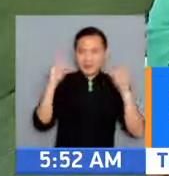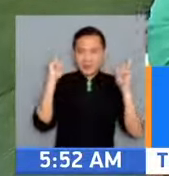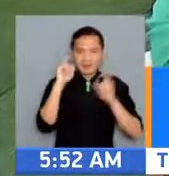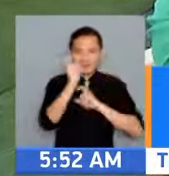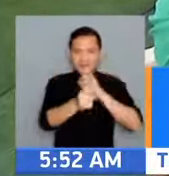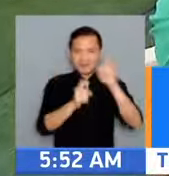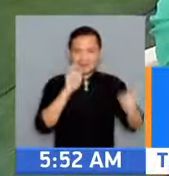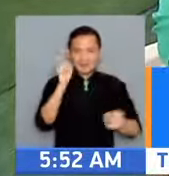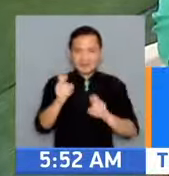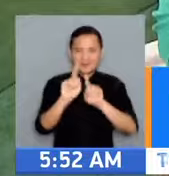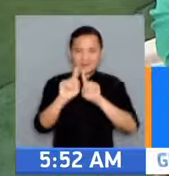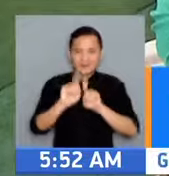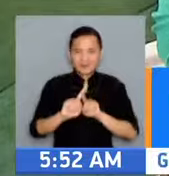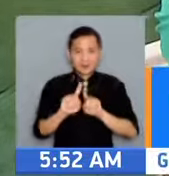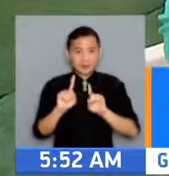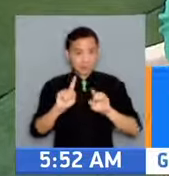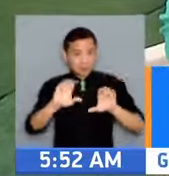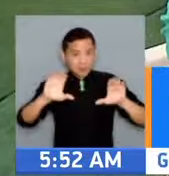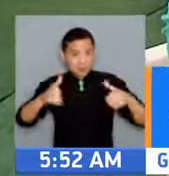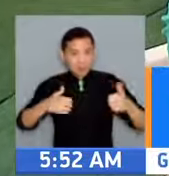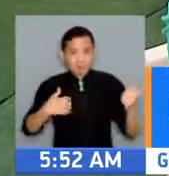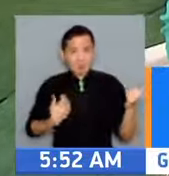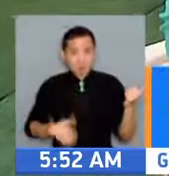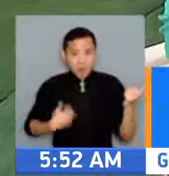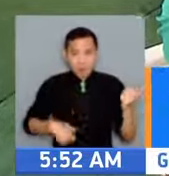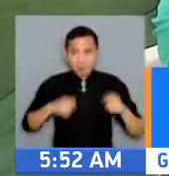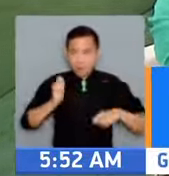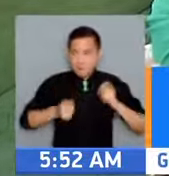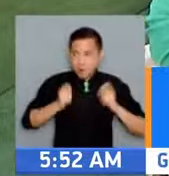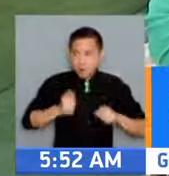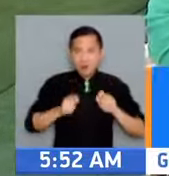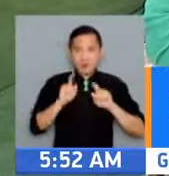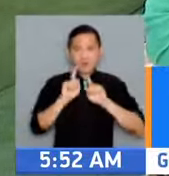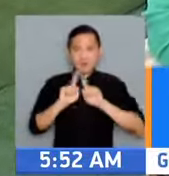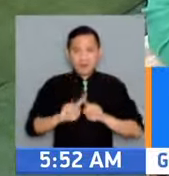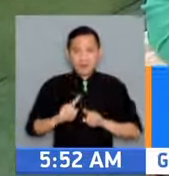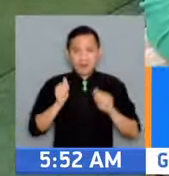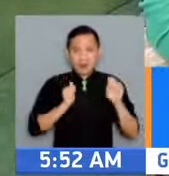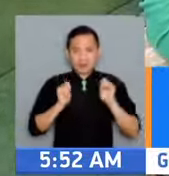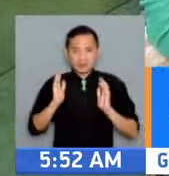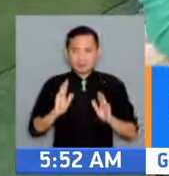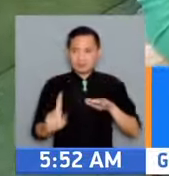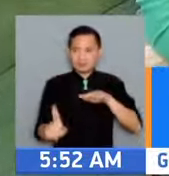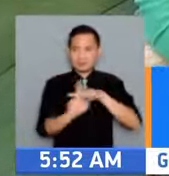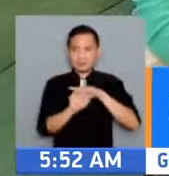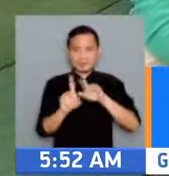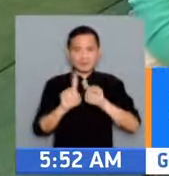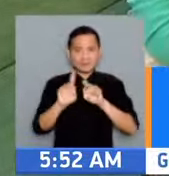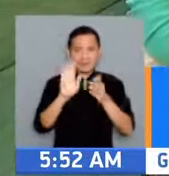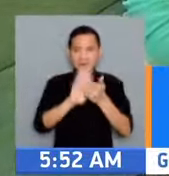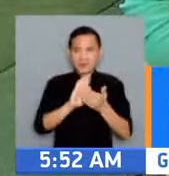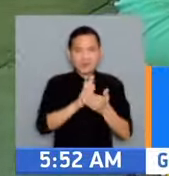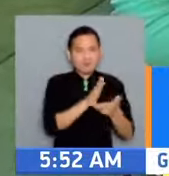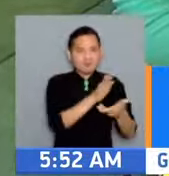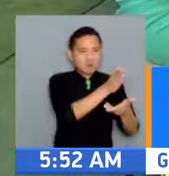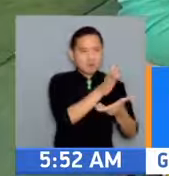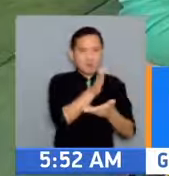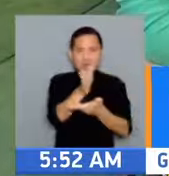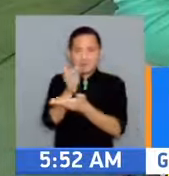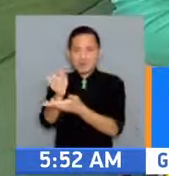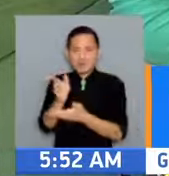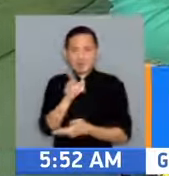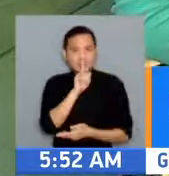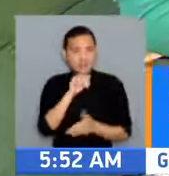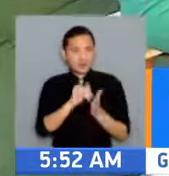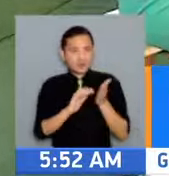banda at mga paborito niyong mga artista. Dadali po namin sa mga eskwelahan dyan. Kilig moment sa mayan para sa mga estudyante. Syempre,